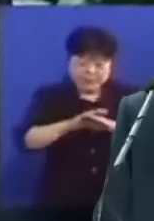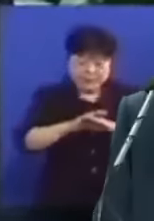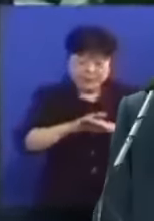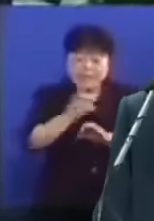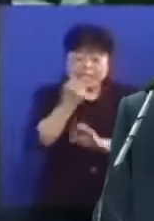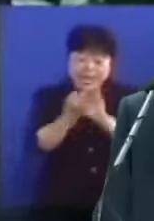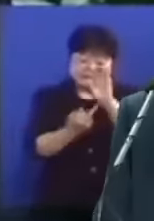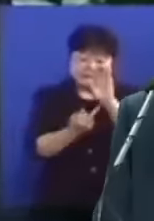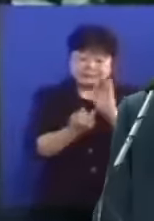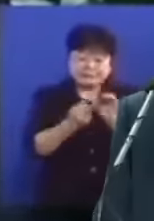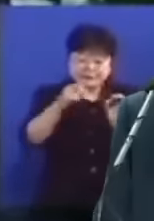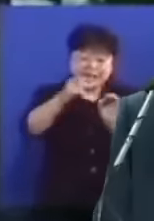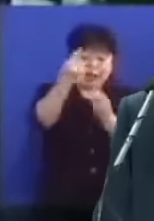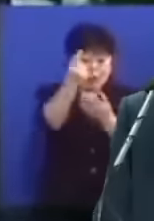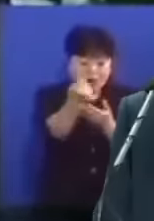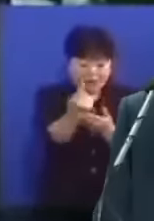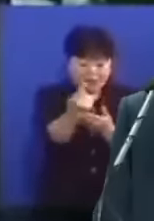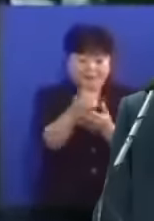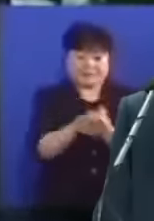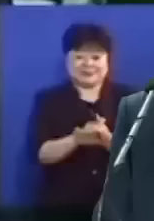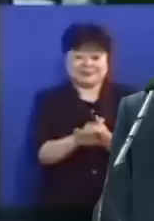아침이 다가오지 않습니까?